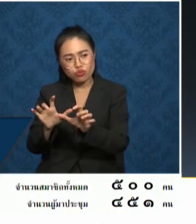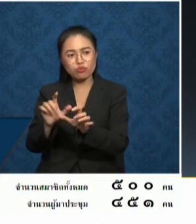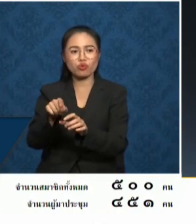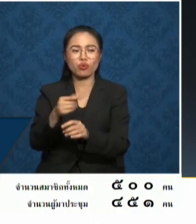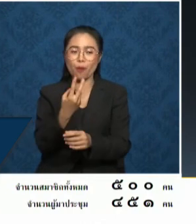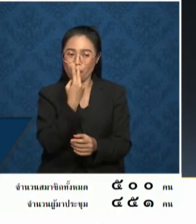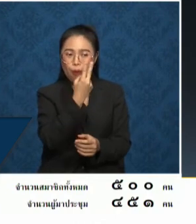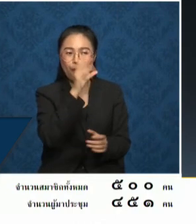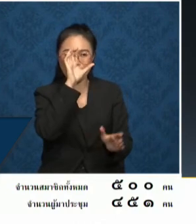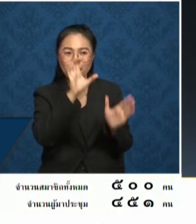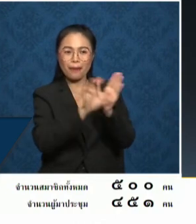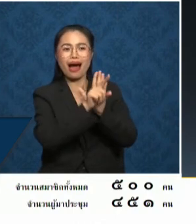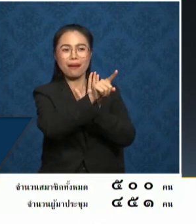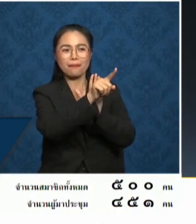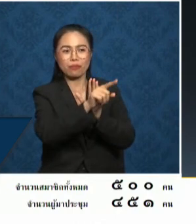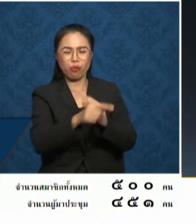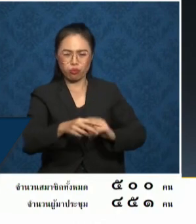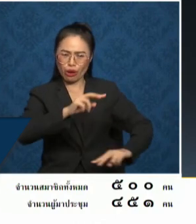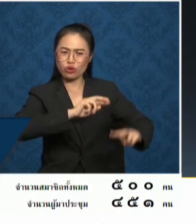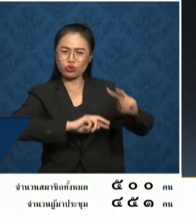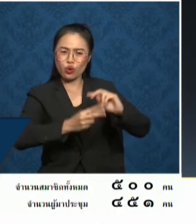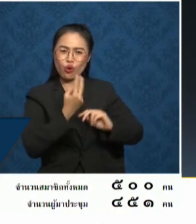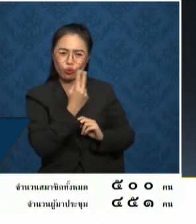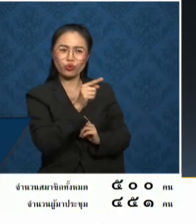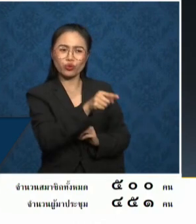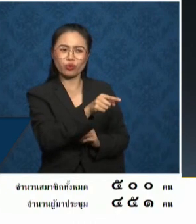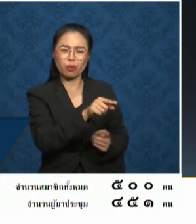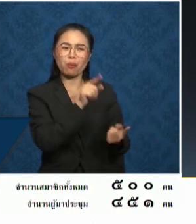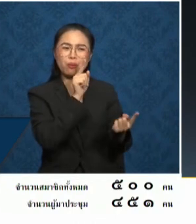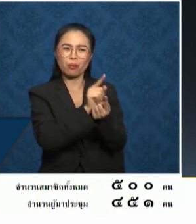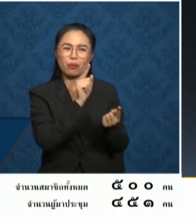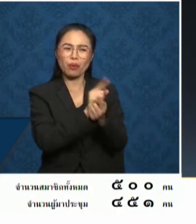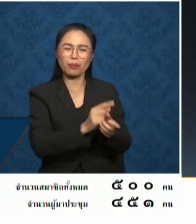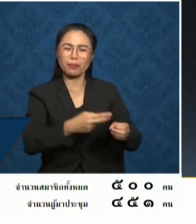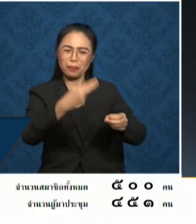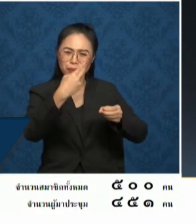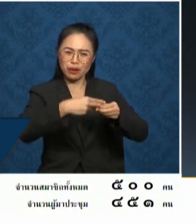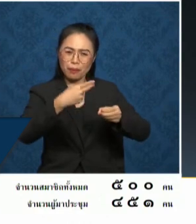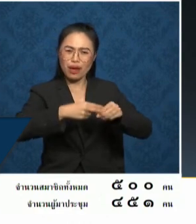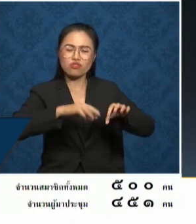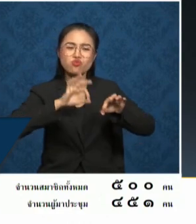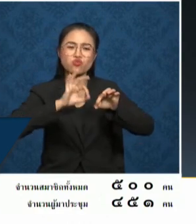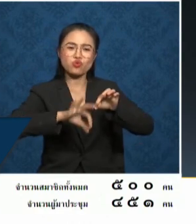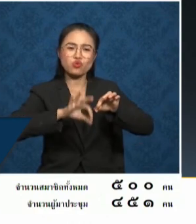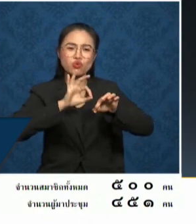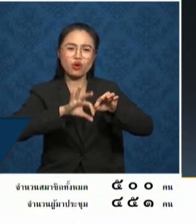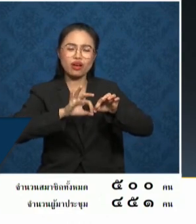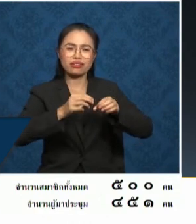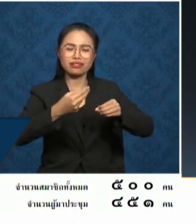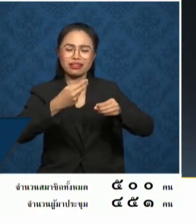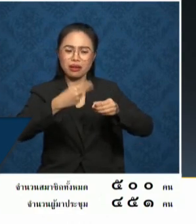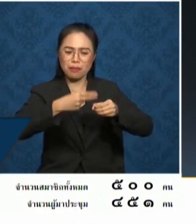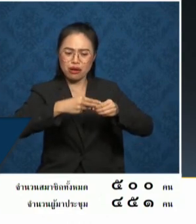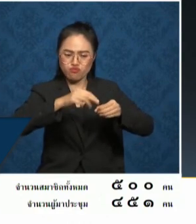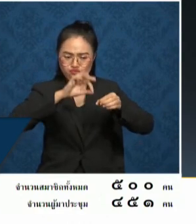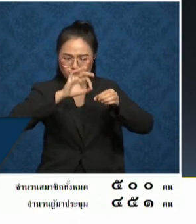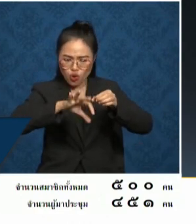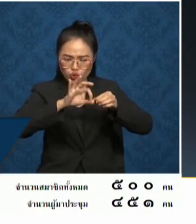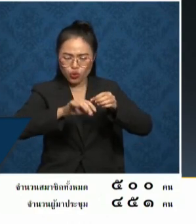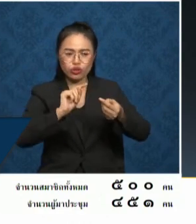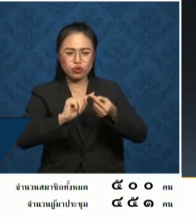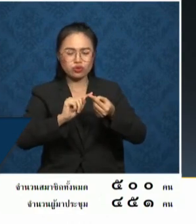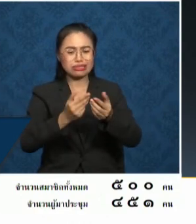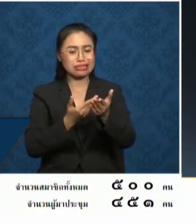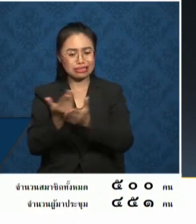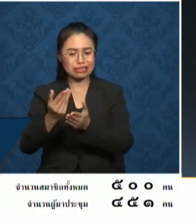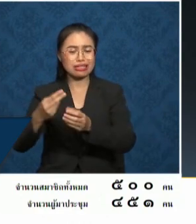จากการลงพื้นที่ตรวจพบว่าเป็นกรณีน้ำมันรั่วของบริษัทผู้ประกอบการรับซื้อน้ำมันเก่าแห่ง